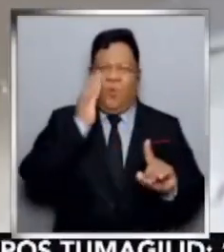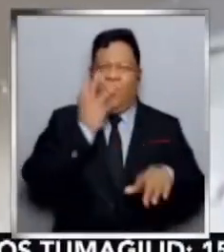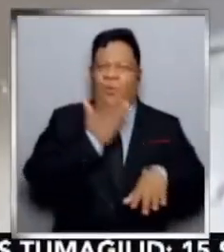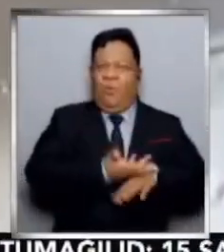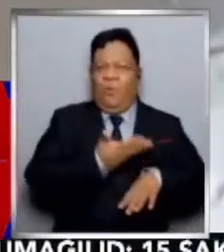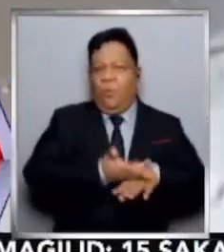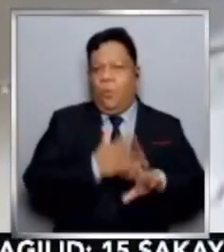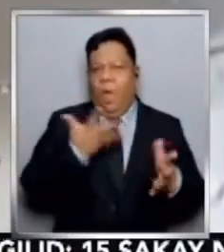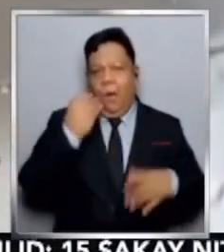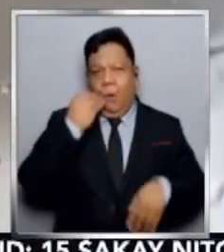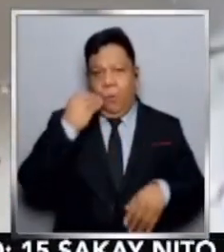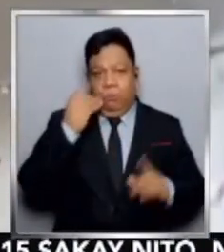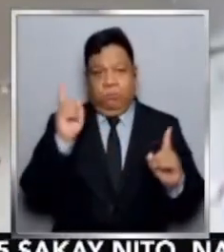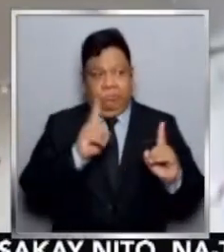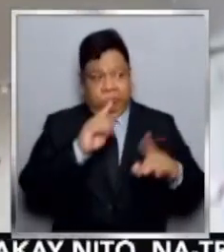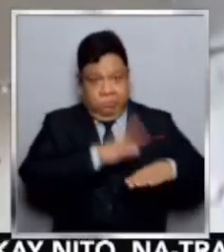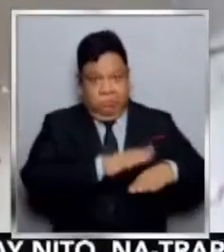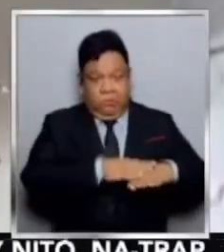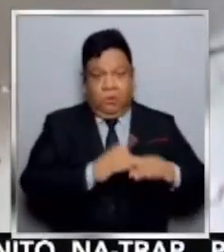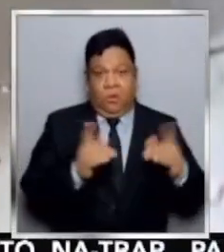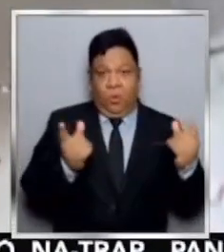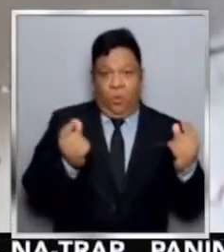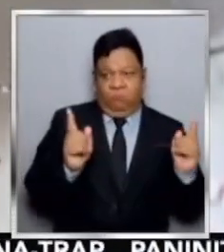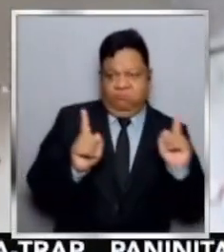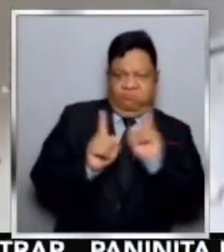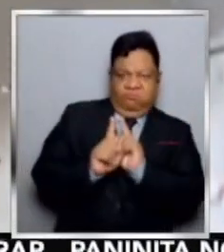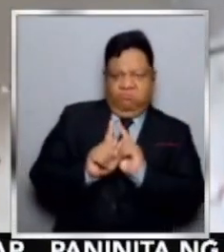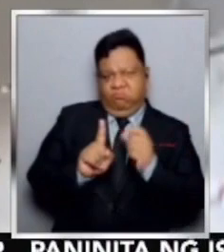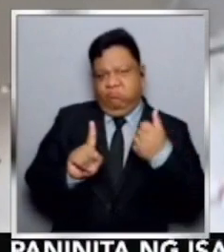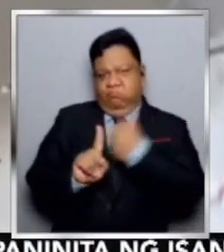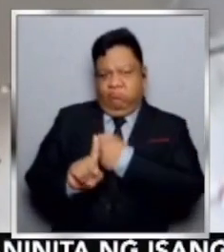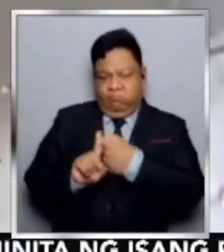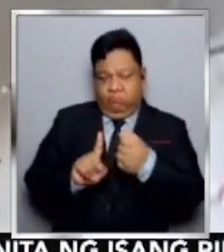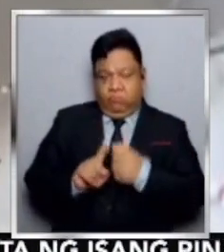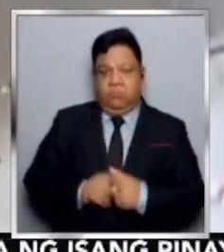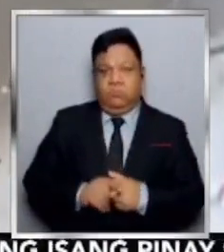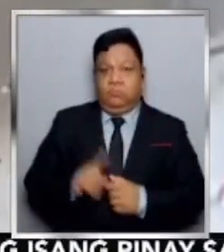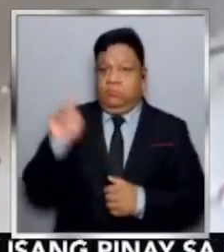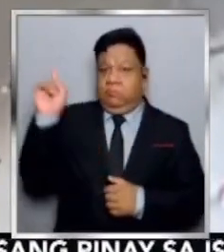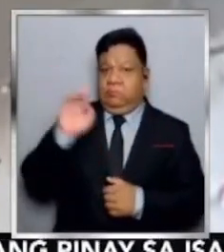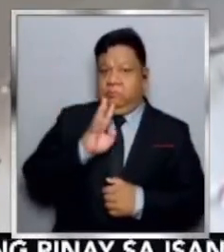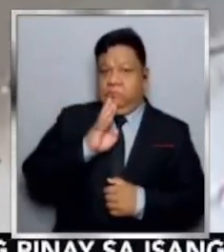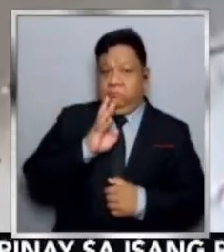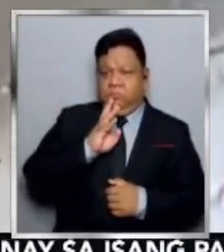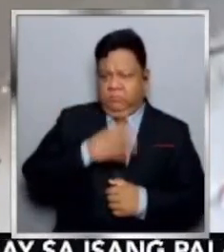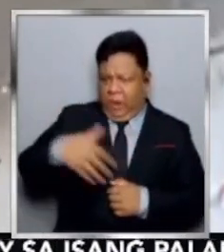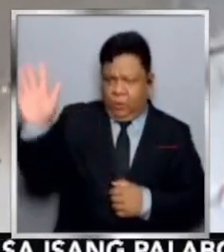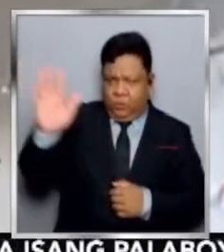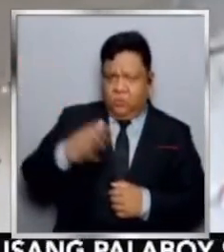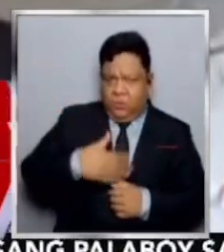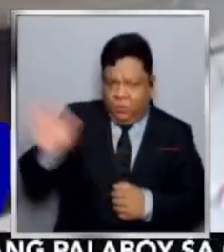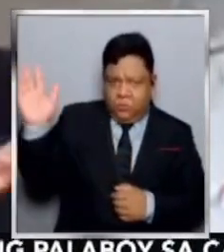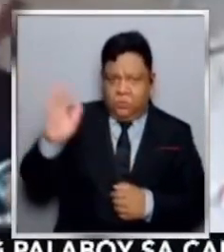Get off my property! Get off my property! Let's go!